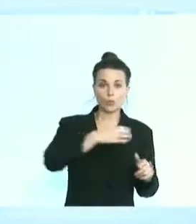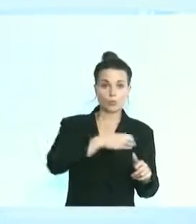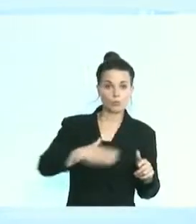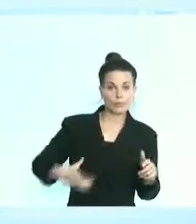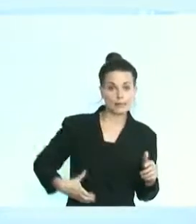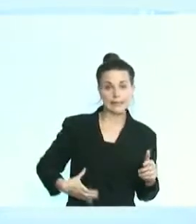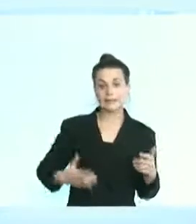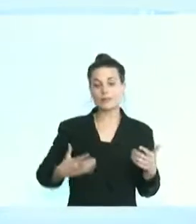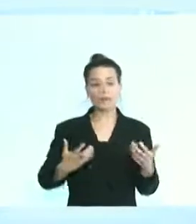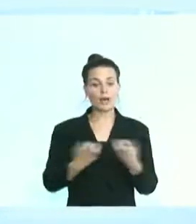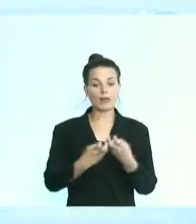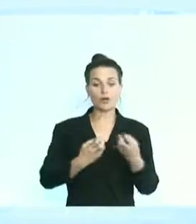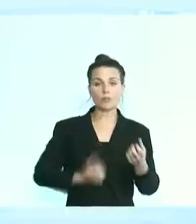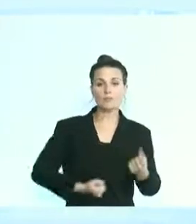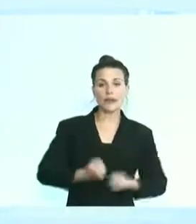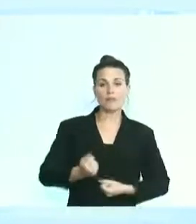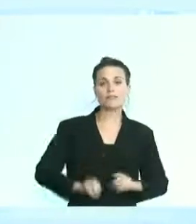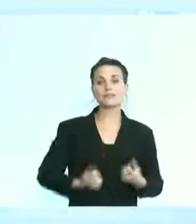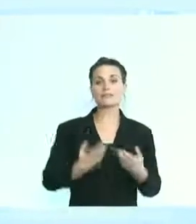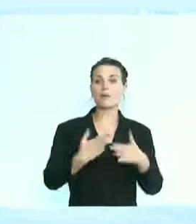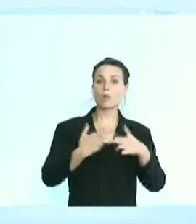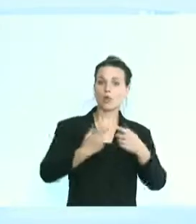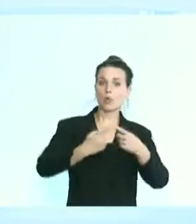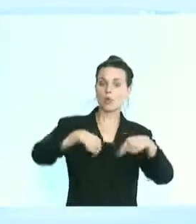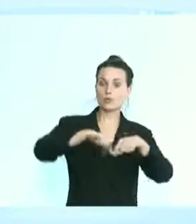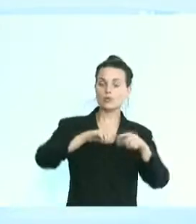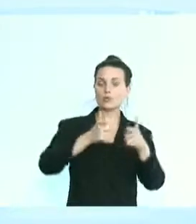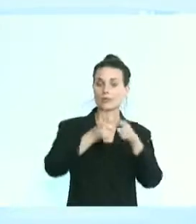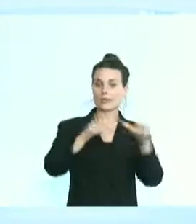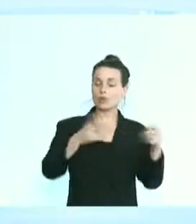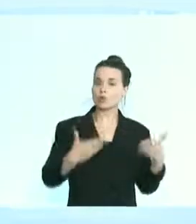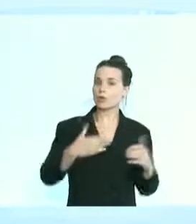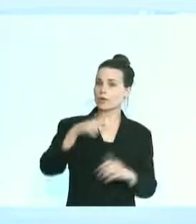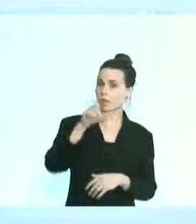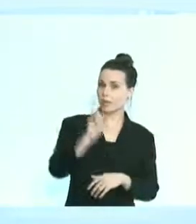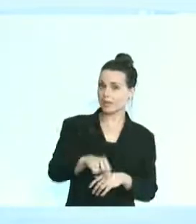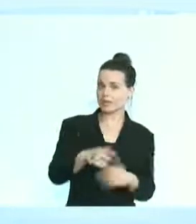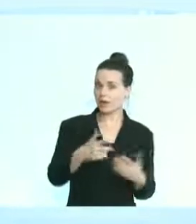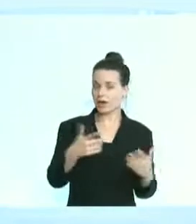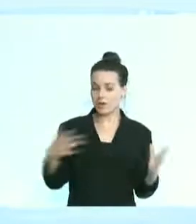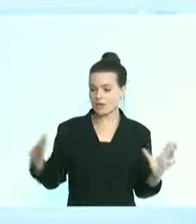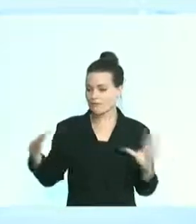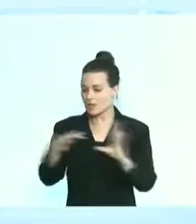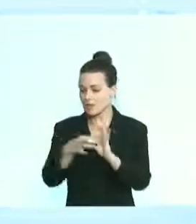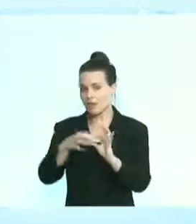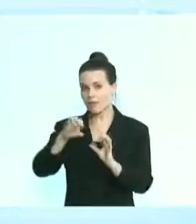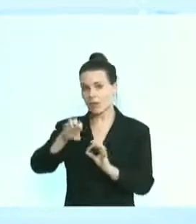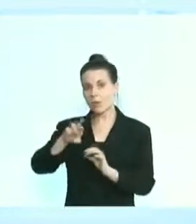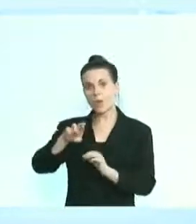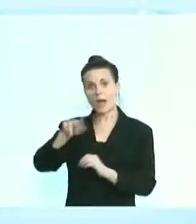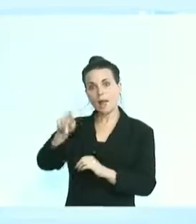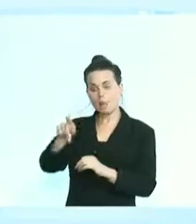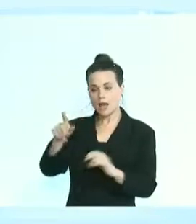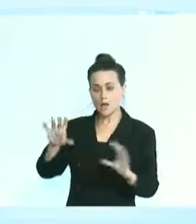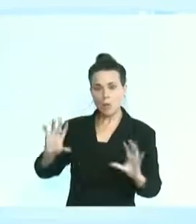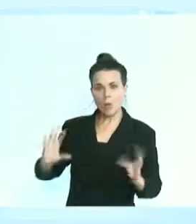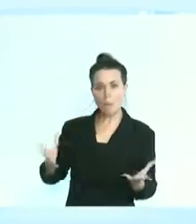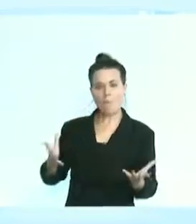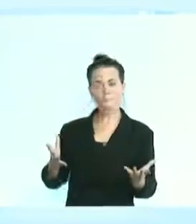commissions d'accessibilité qui sont obligatoires aujourd'hui, de savoir comment faire le lien avec ces ERP5 dont vous parliez, Madame la Ministre.